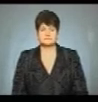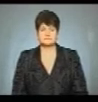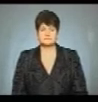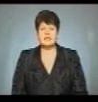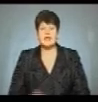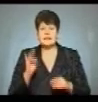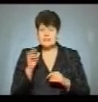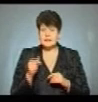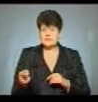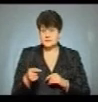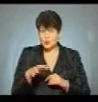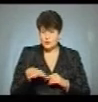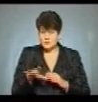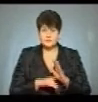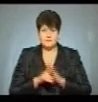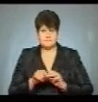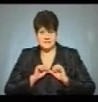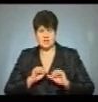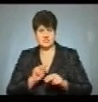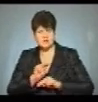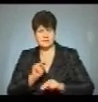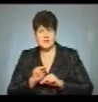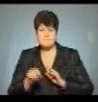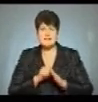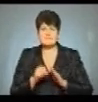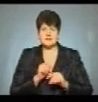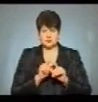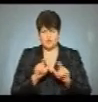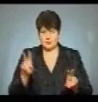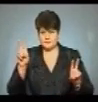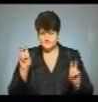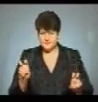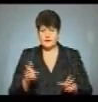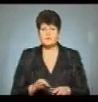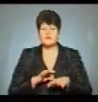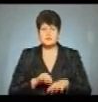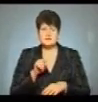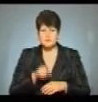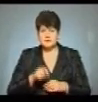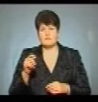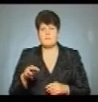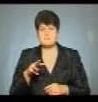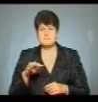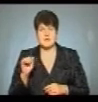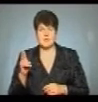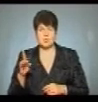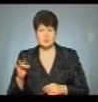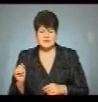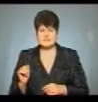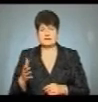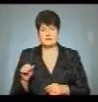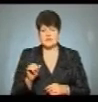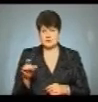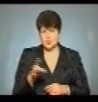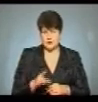На Тернопільщині стартував патріотичний вишкіл «Бандерівська школа». Відбувається він у Микуленцях Теребовлянського району, повідомив